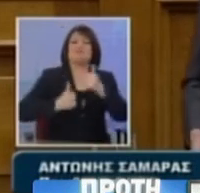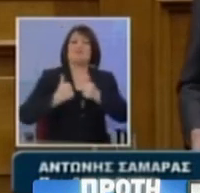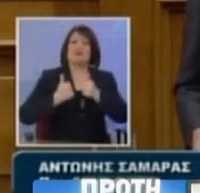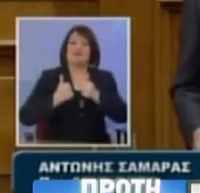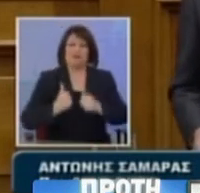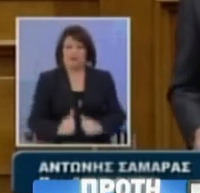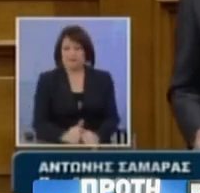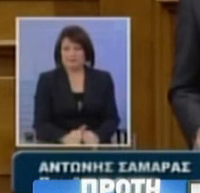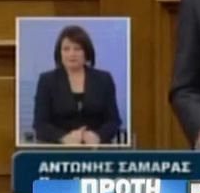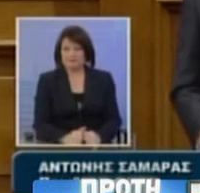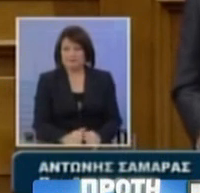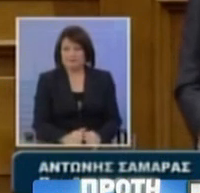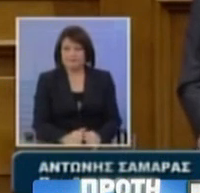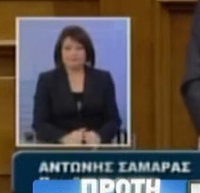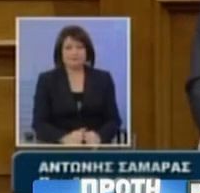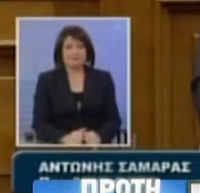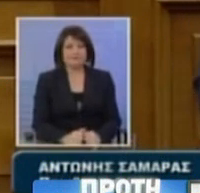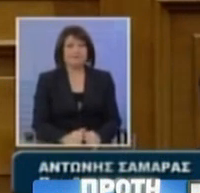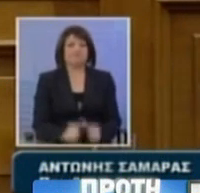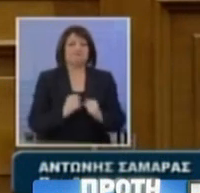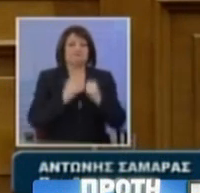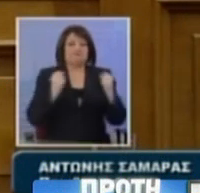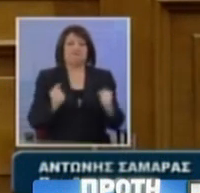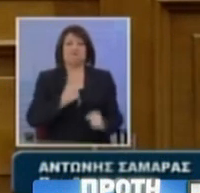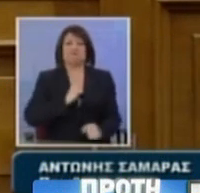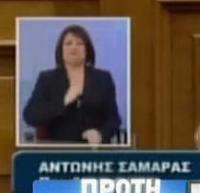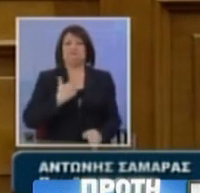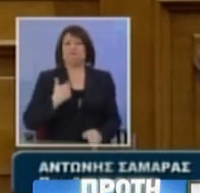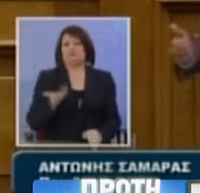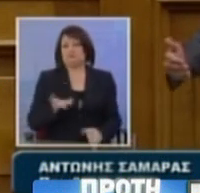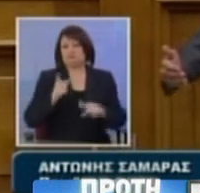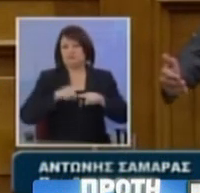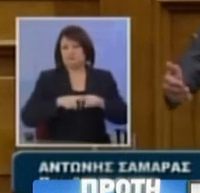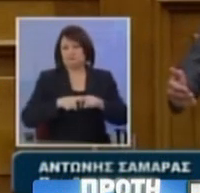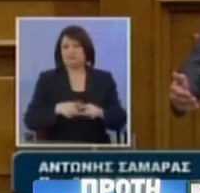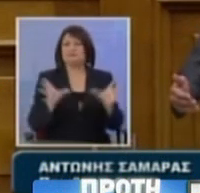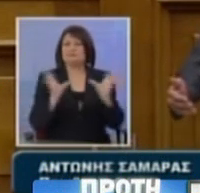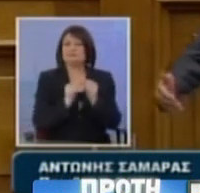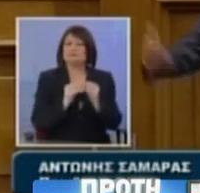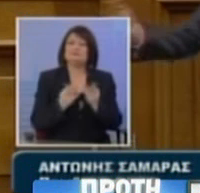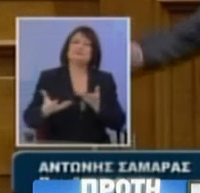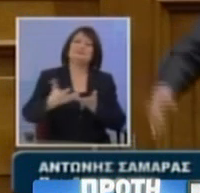Στεκόμαστε και πάλι στα πόδια μας. Ενώ μαζί με τα έσοδα από τον τουρισμό